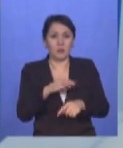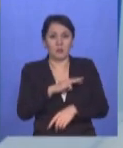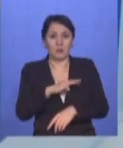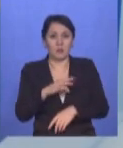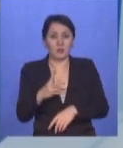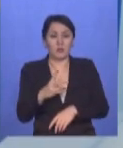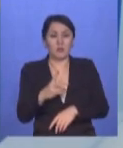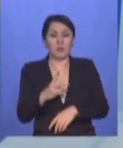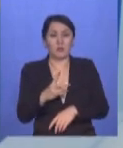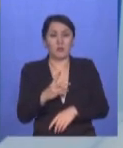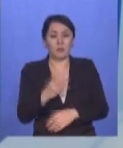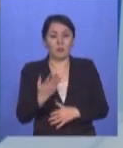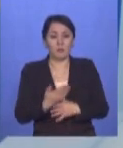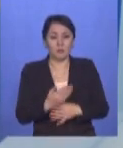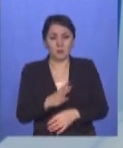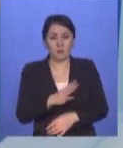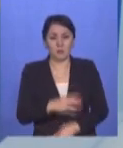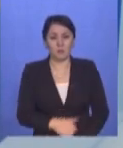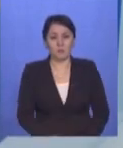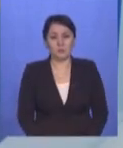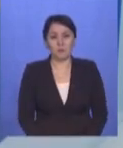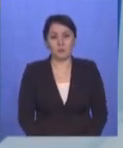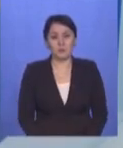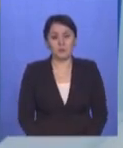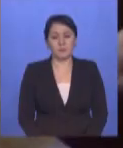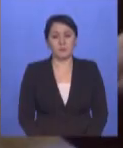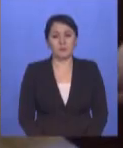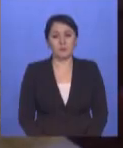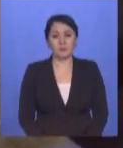тонна тұрмысқа қажетті заттар жіберген.